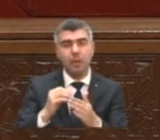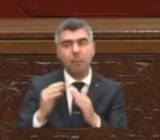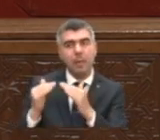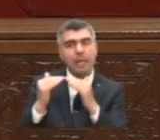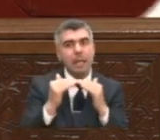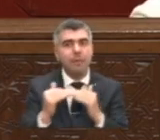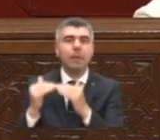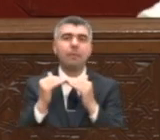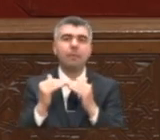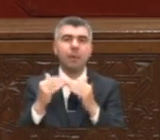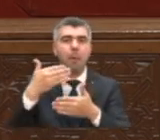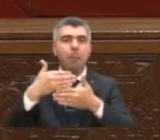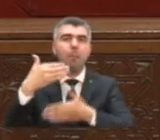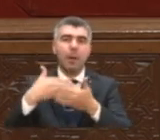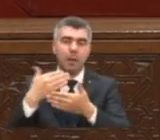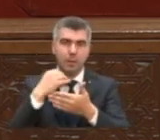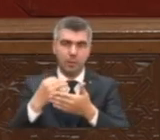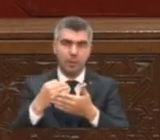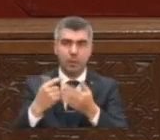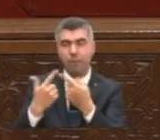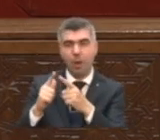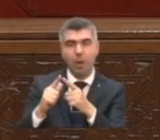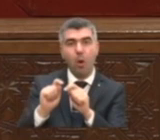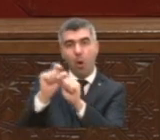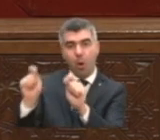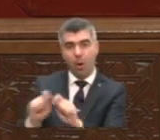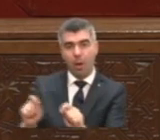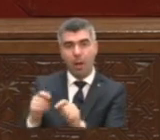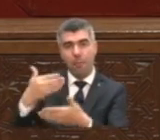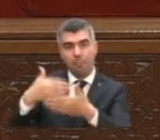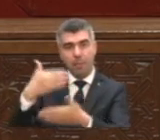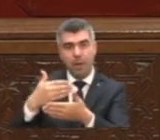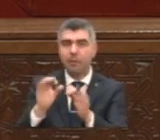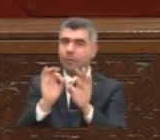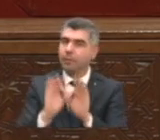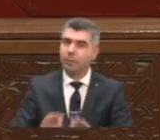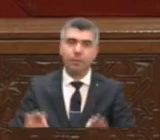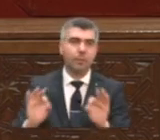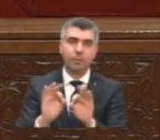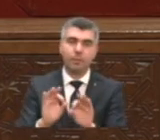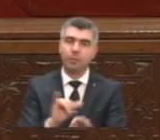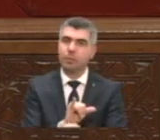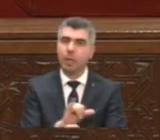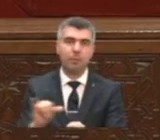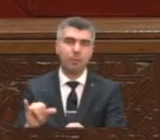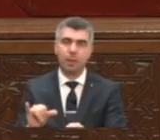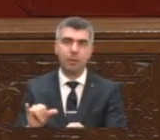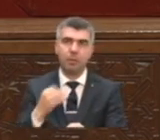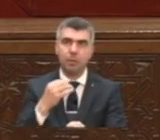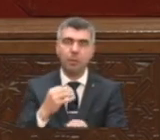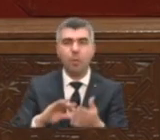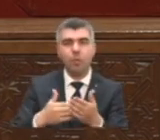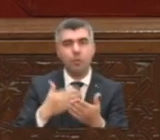بلادنا. الا مشينا كلنا في العشوائيه، اشنا هو هذا الطرب اللي بينا نخلقوا جميع؟ اشنا هو هذا